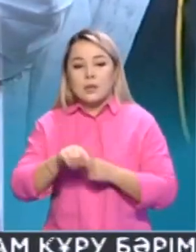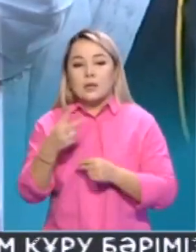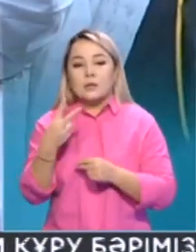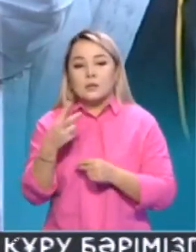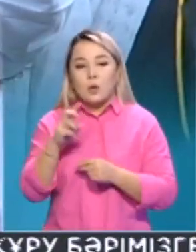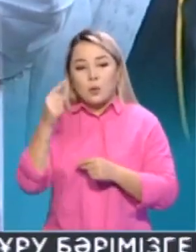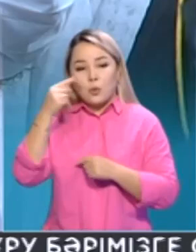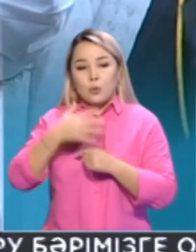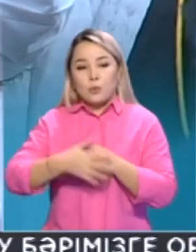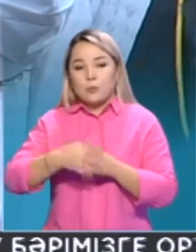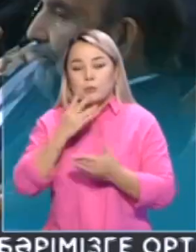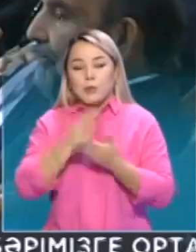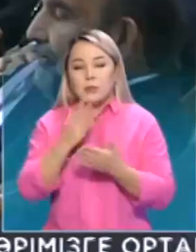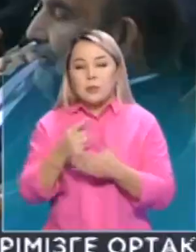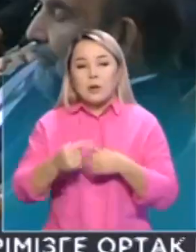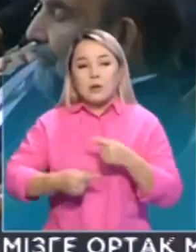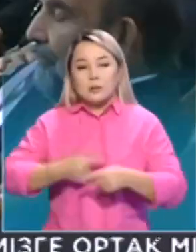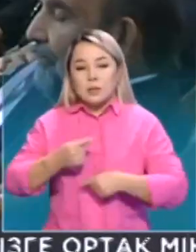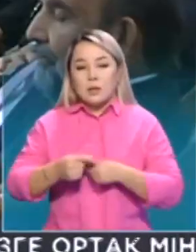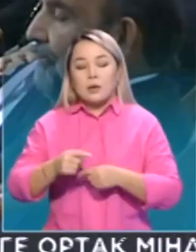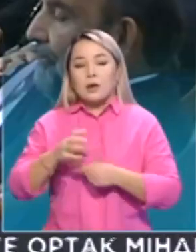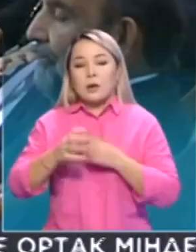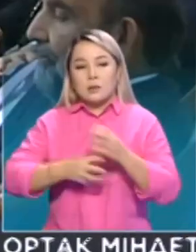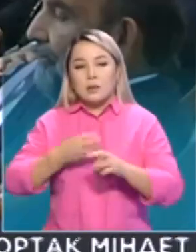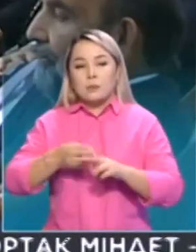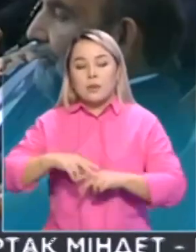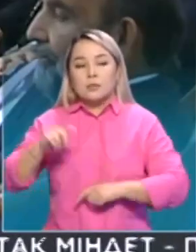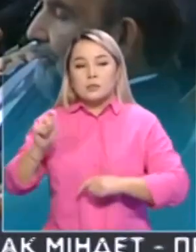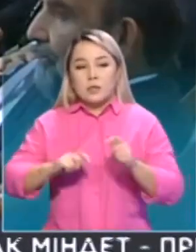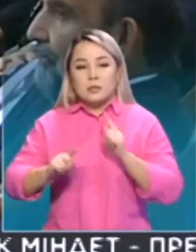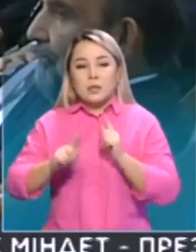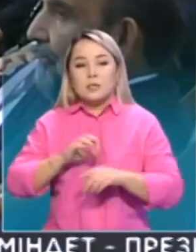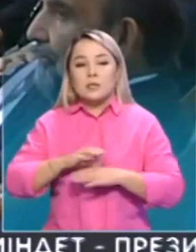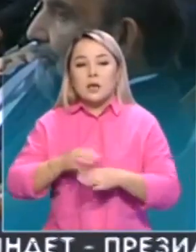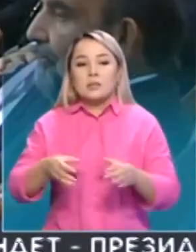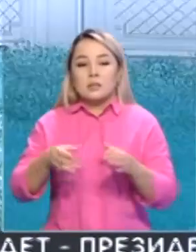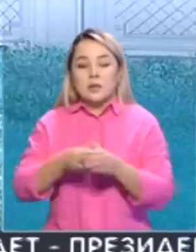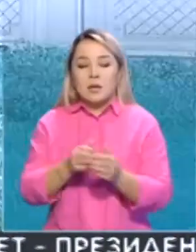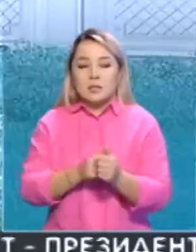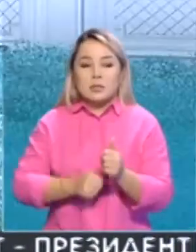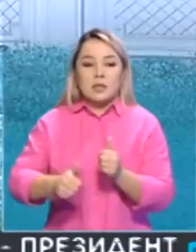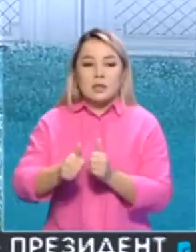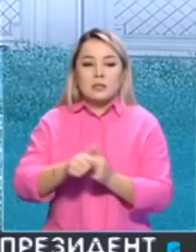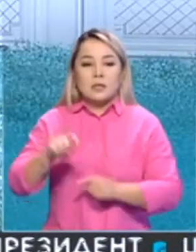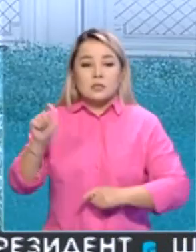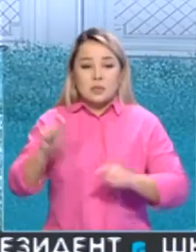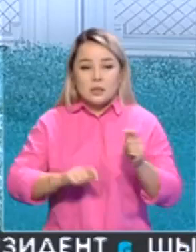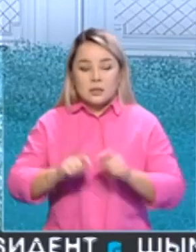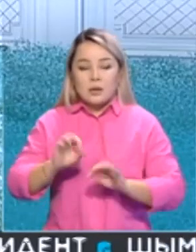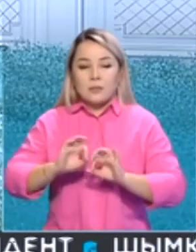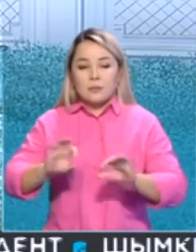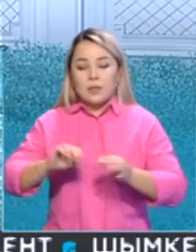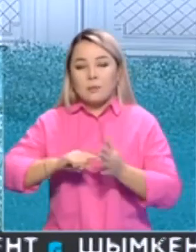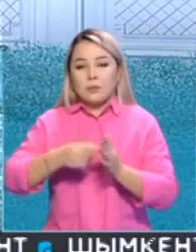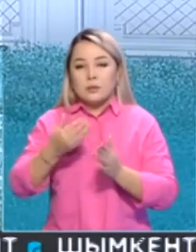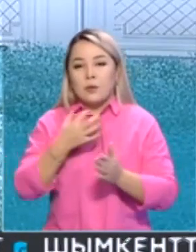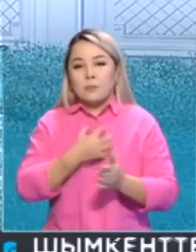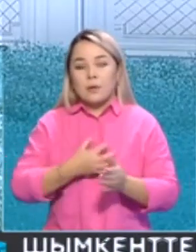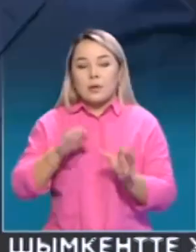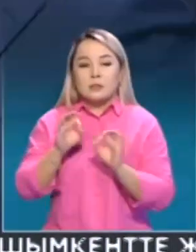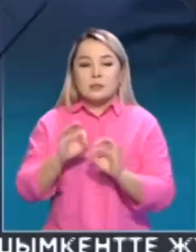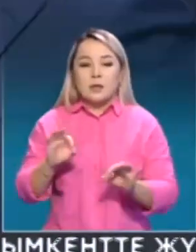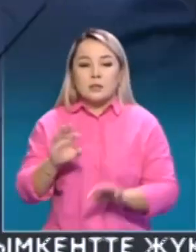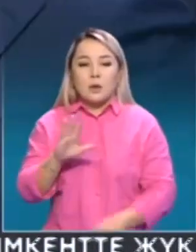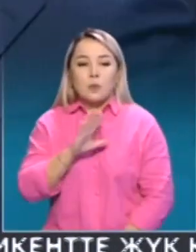ұғымдар. Әлемдік және дәстүрлі дін лидерлерінің съезінде президент Қасым-Жомарт Тоқаев осылай деді. Және съездің мақсаты мен маңызына